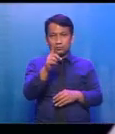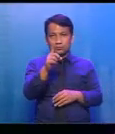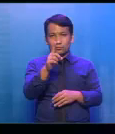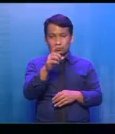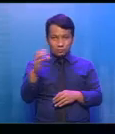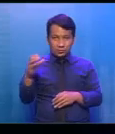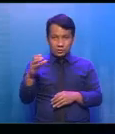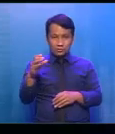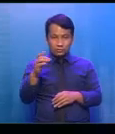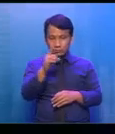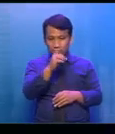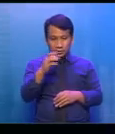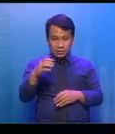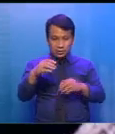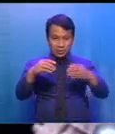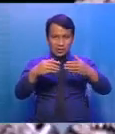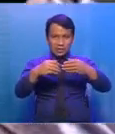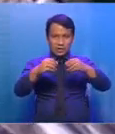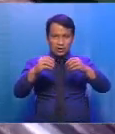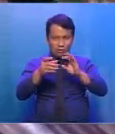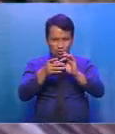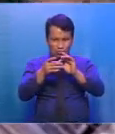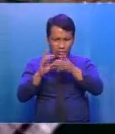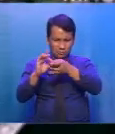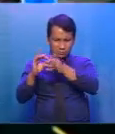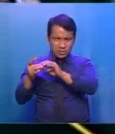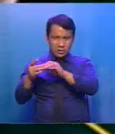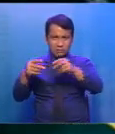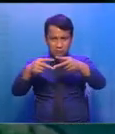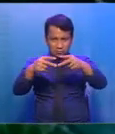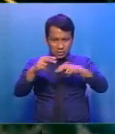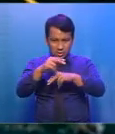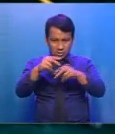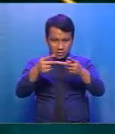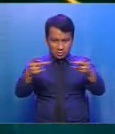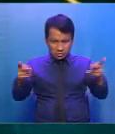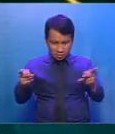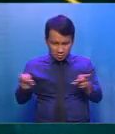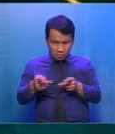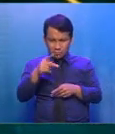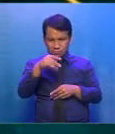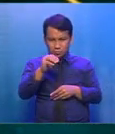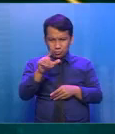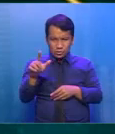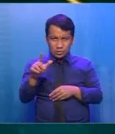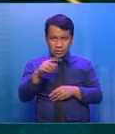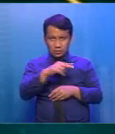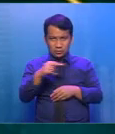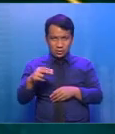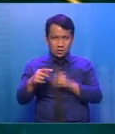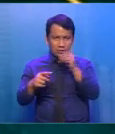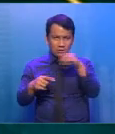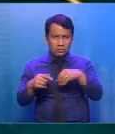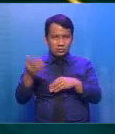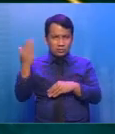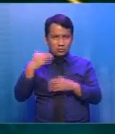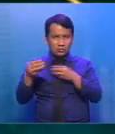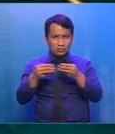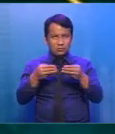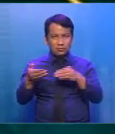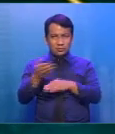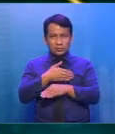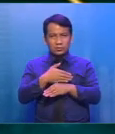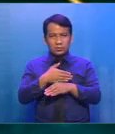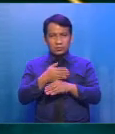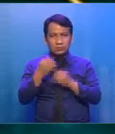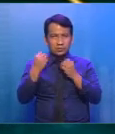100,000 Olympic-sized swimming pool sa Magat River. Ang tanong po ng grupong InfraWatch, bakit hindi nagbawas ang dam management ng